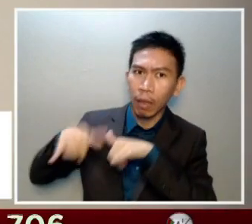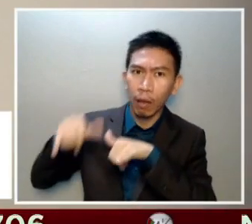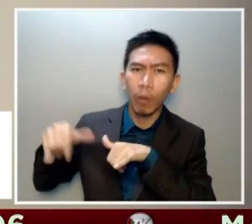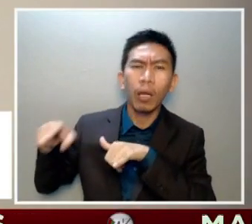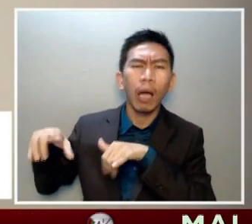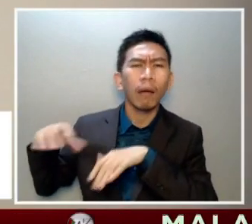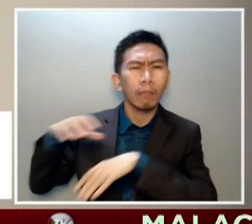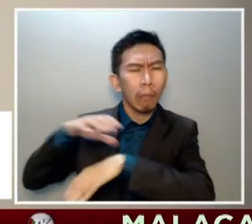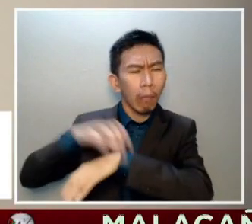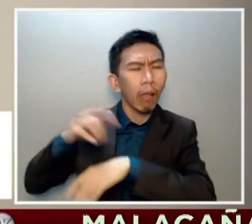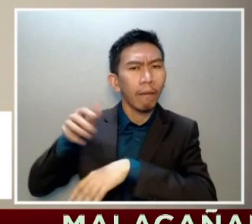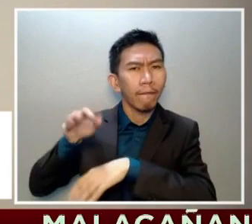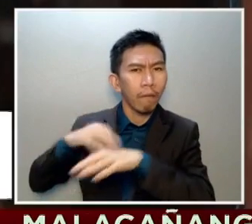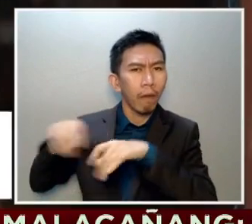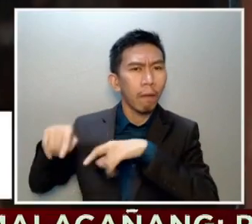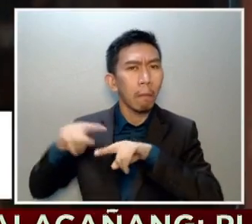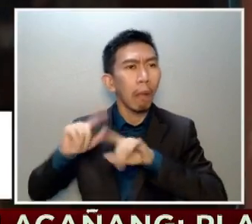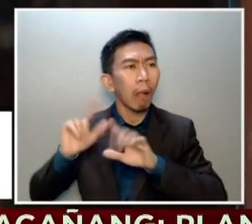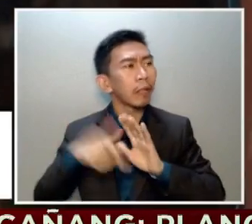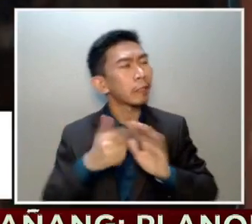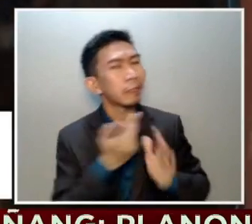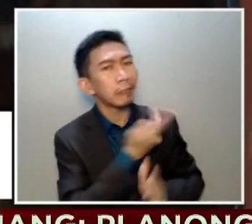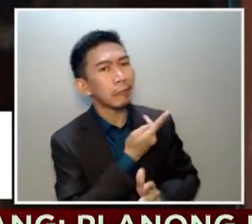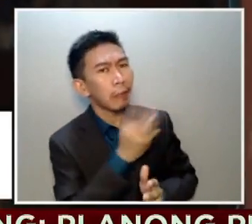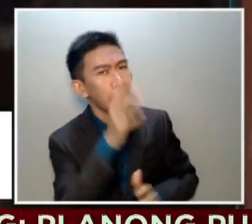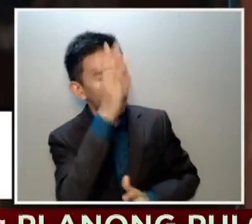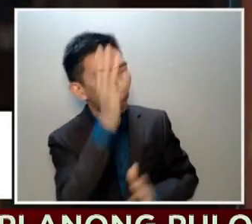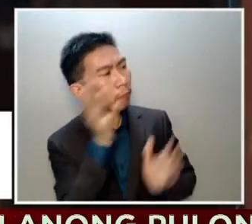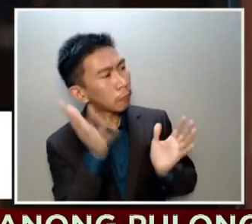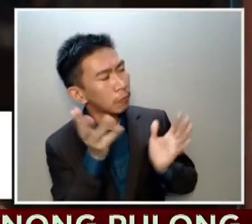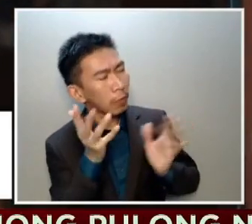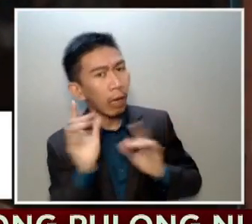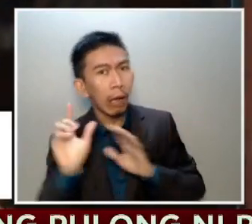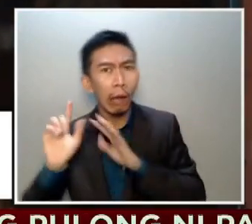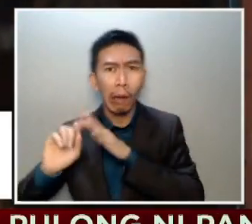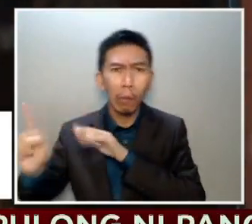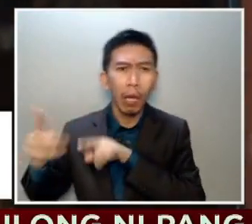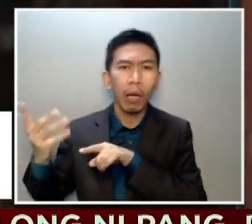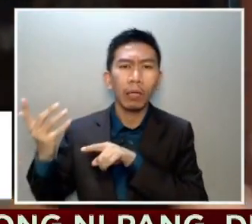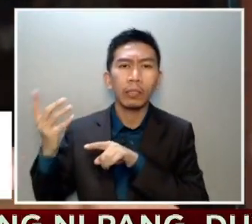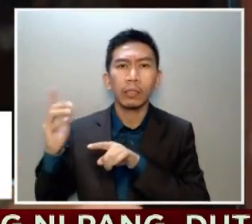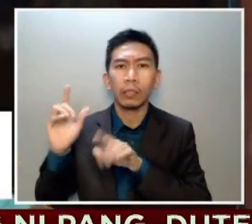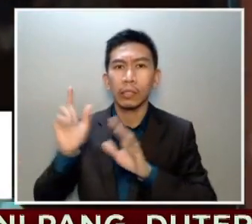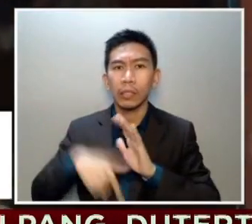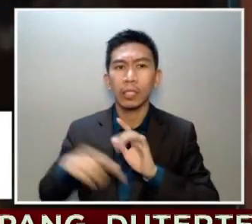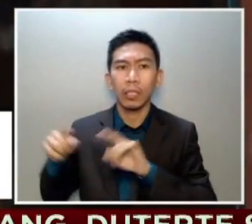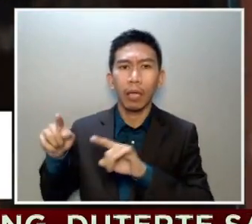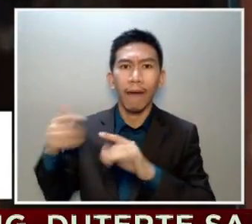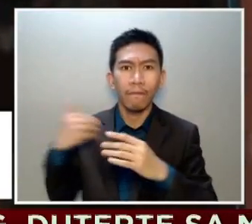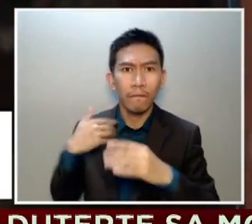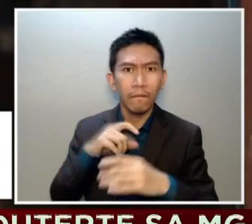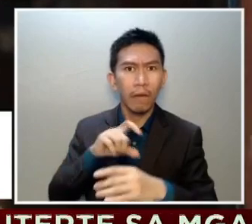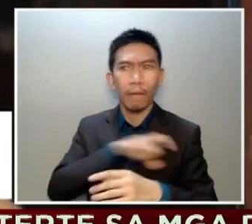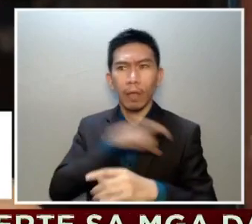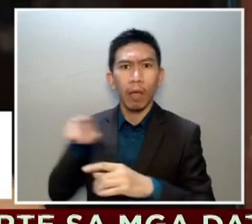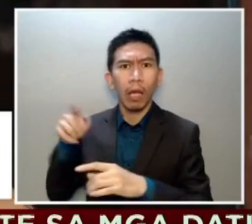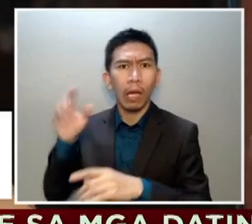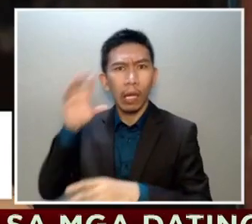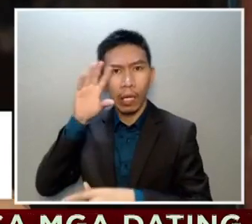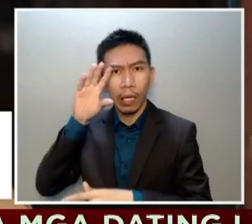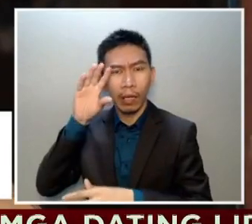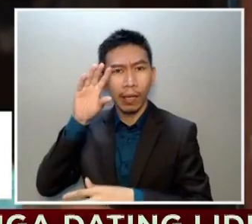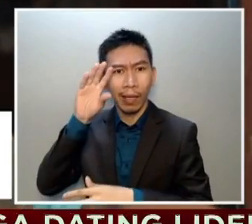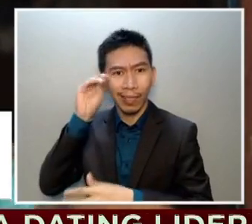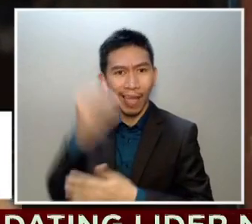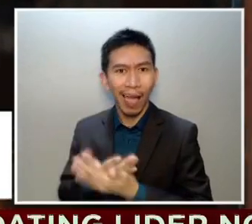ng ama niya, biglang nawala na lang siya. Pag ganyan daw ng anak ko, may pulis na nakaharang, isang pulis na gano'n, nabulaga yung anak ko. Ginanon daw